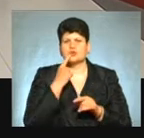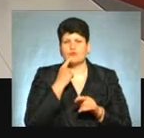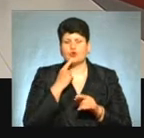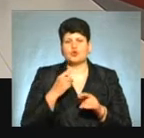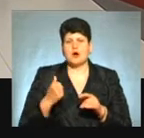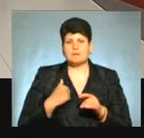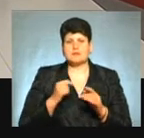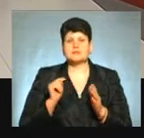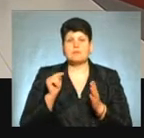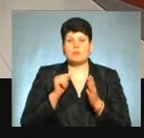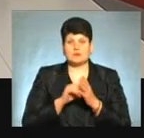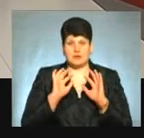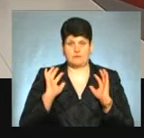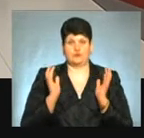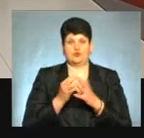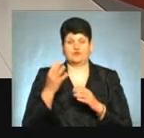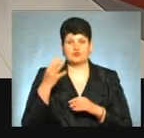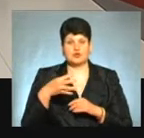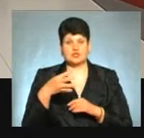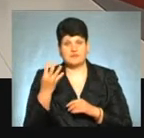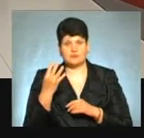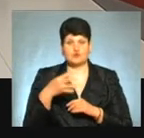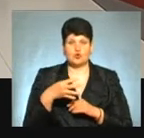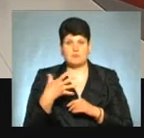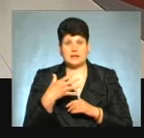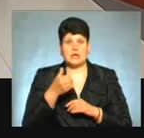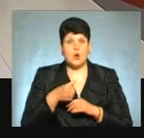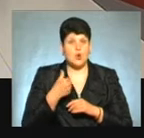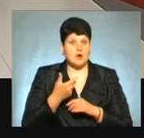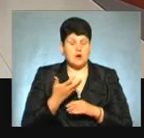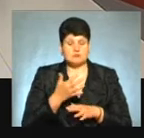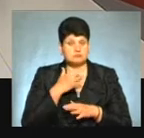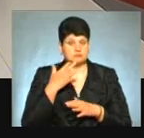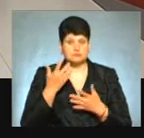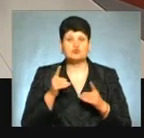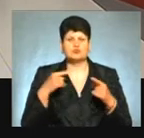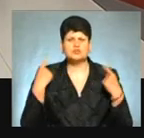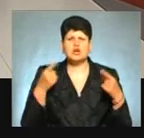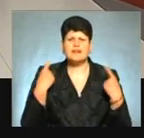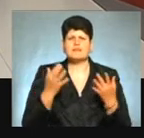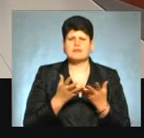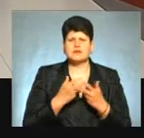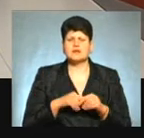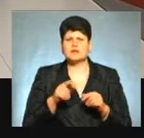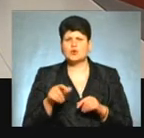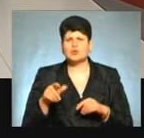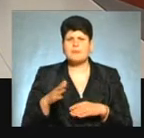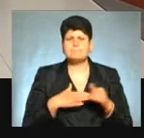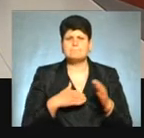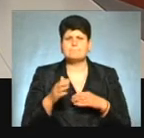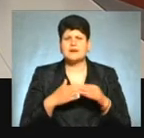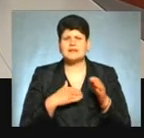оточення в 44-му і навіть 45-му роках, причому масово, чому врешті-решт така шалена кількість людей при